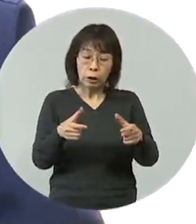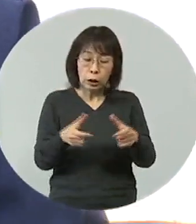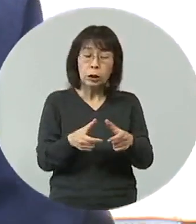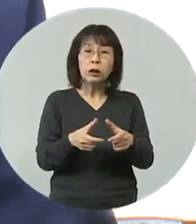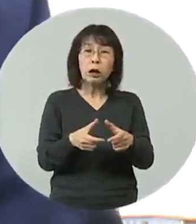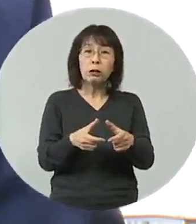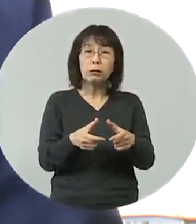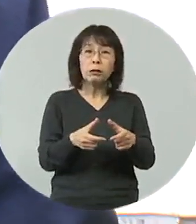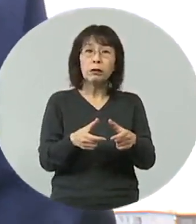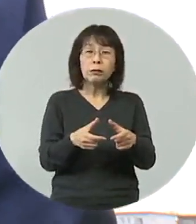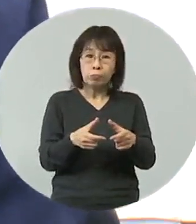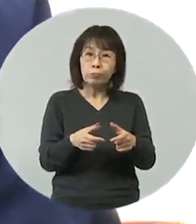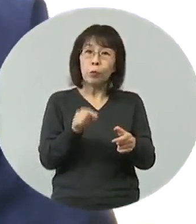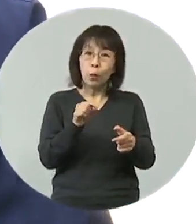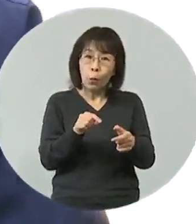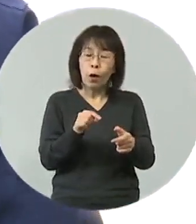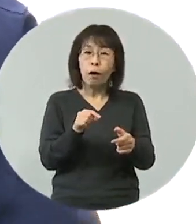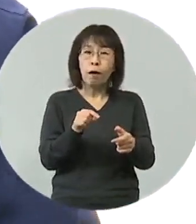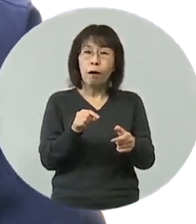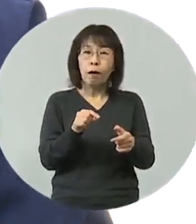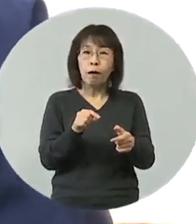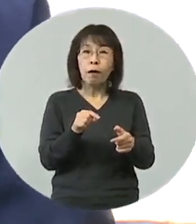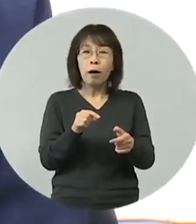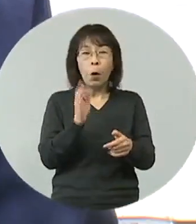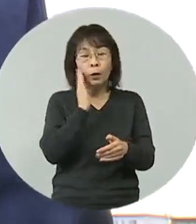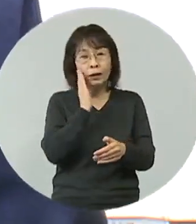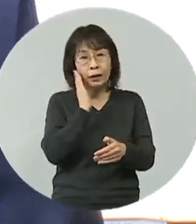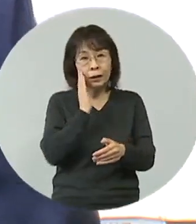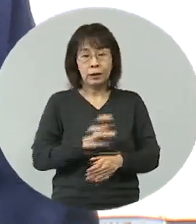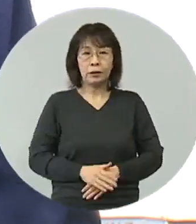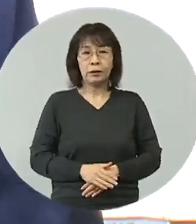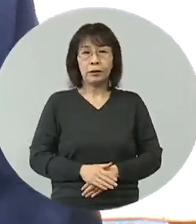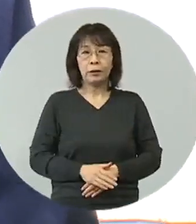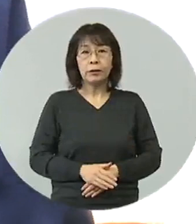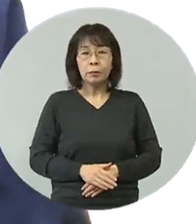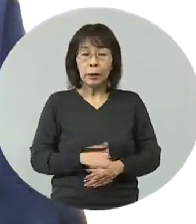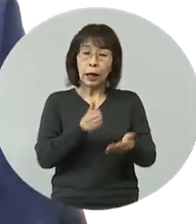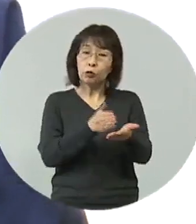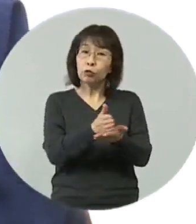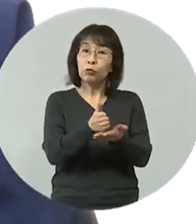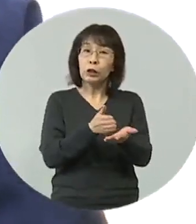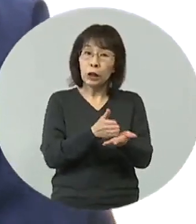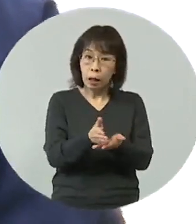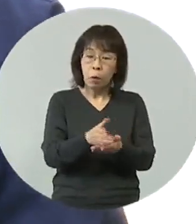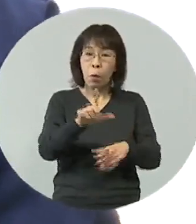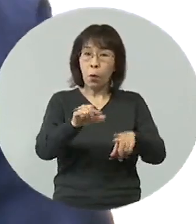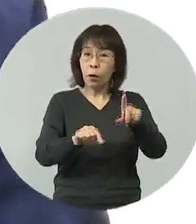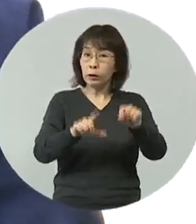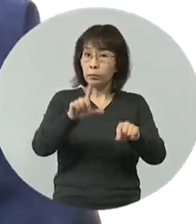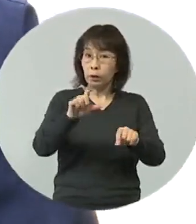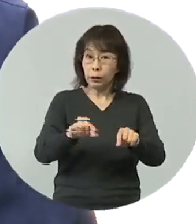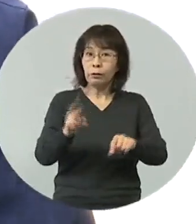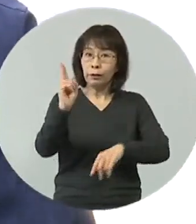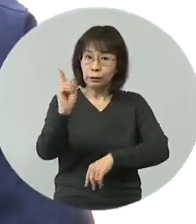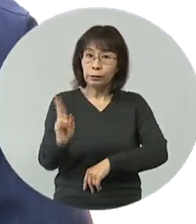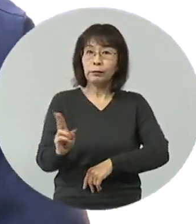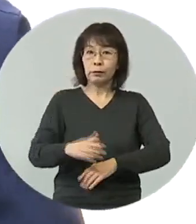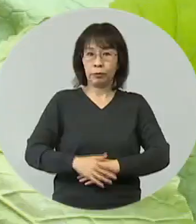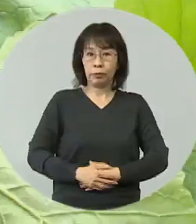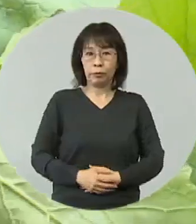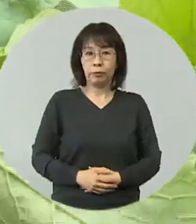かなんかの方が。で、種類によっても多少違うらしいです